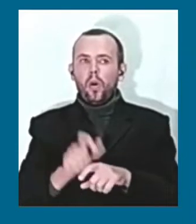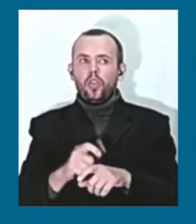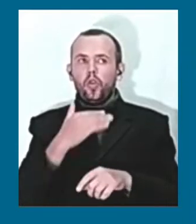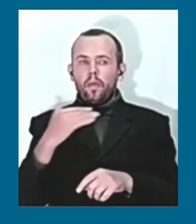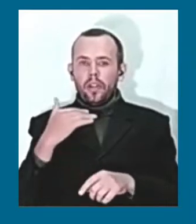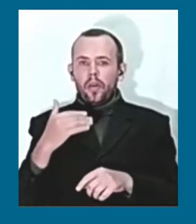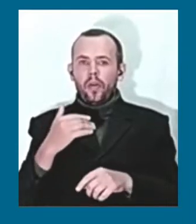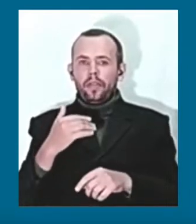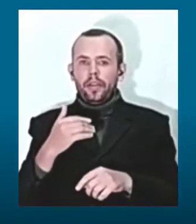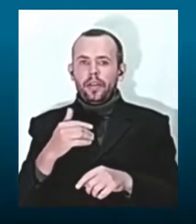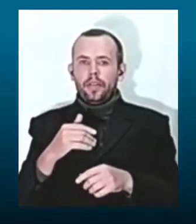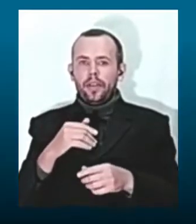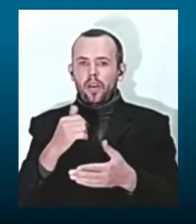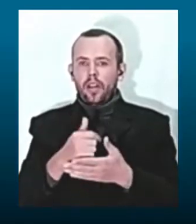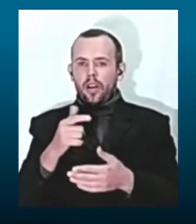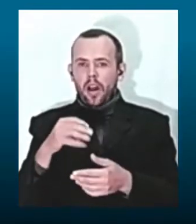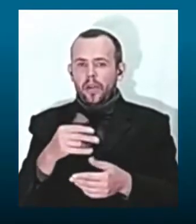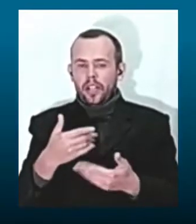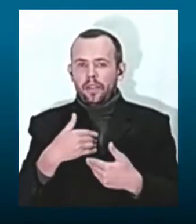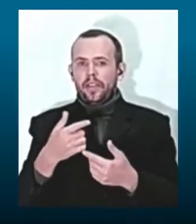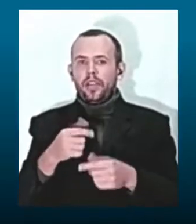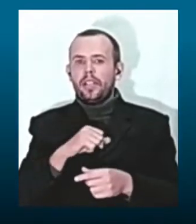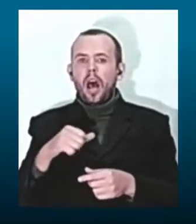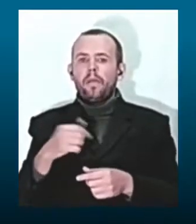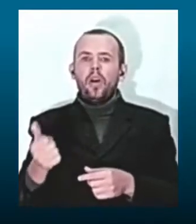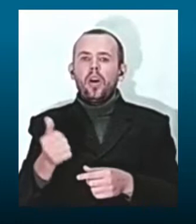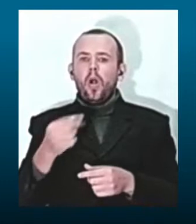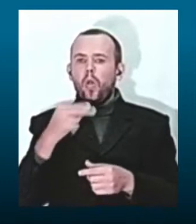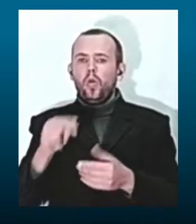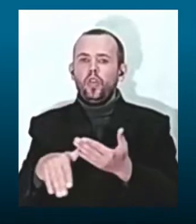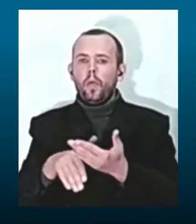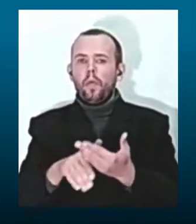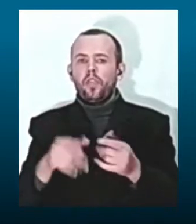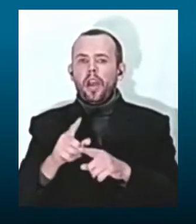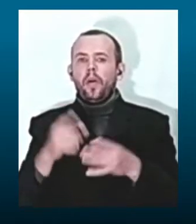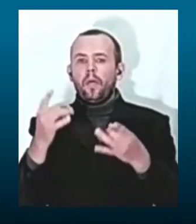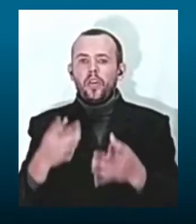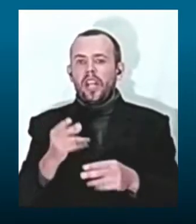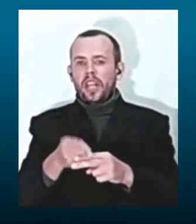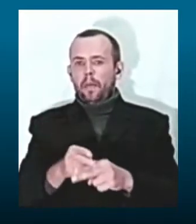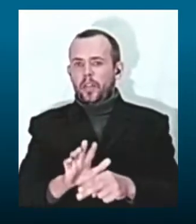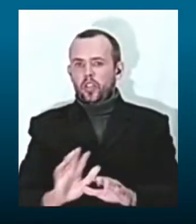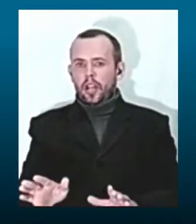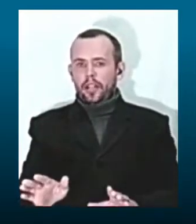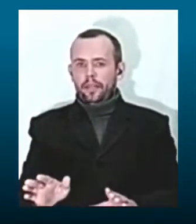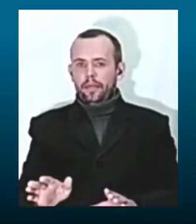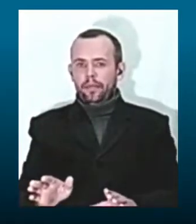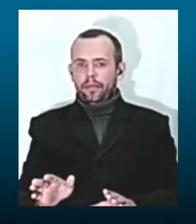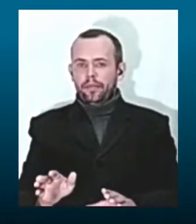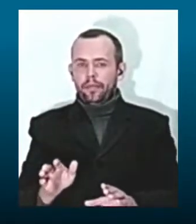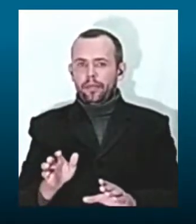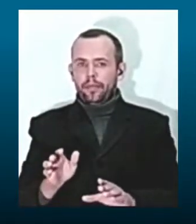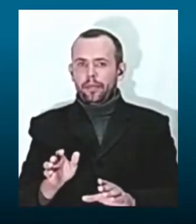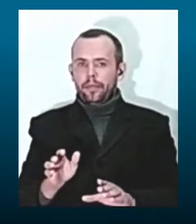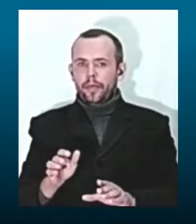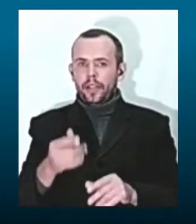громад говорять, нам найкраща допомога – це просто не мішати. Не валить каких-то